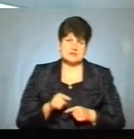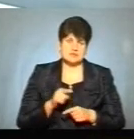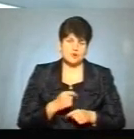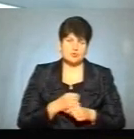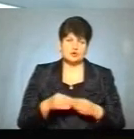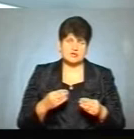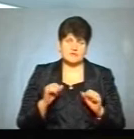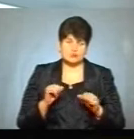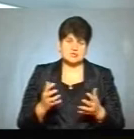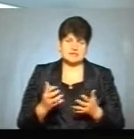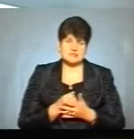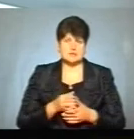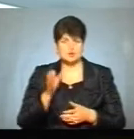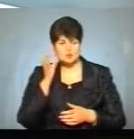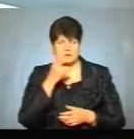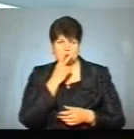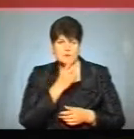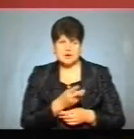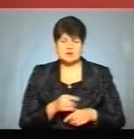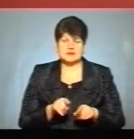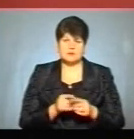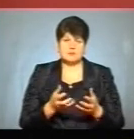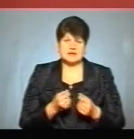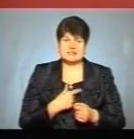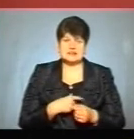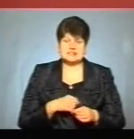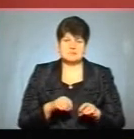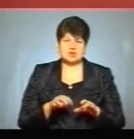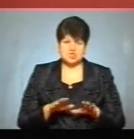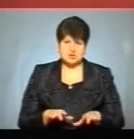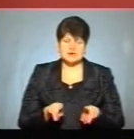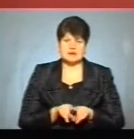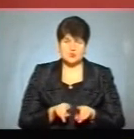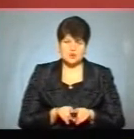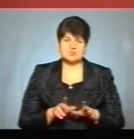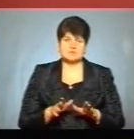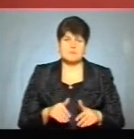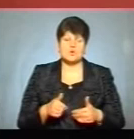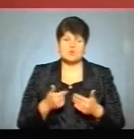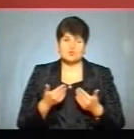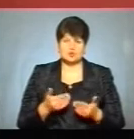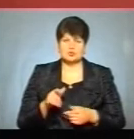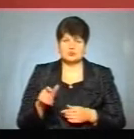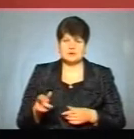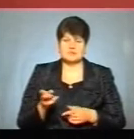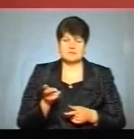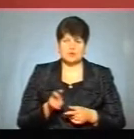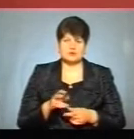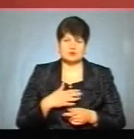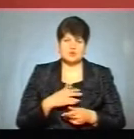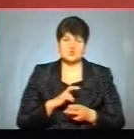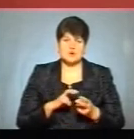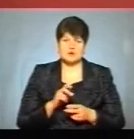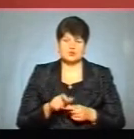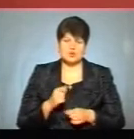роботодавець може зайти, зразу прослухати, побачити і також прийняти до себе рішення. Також ми пропонуємо тим людям, які приходять до нас, шукають роботу,